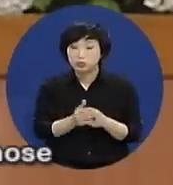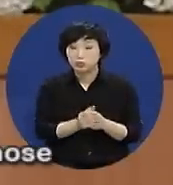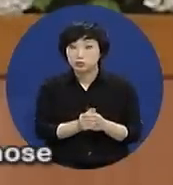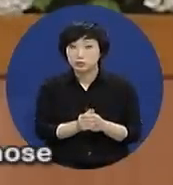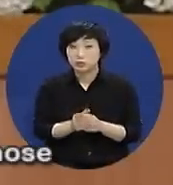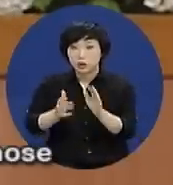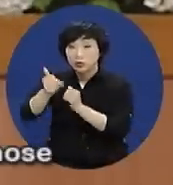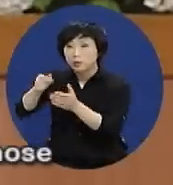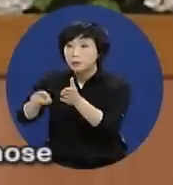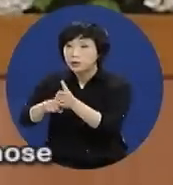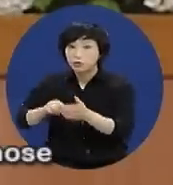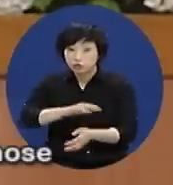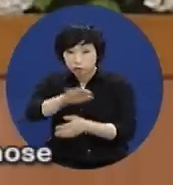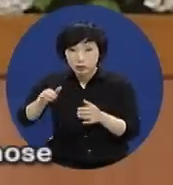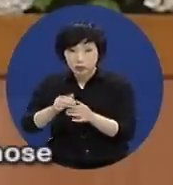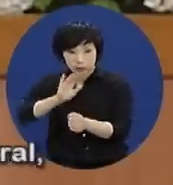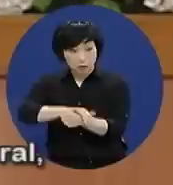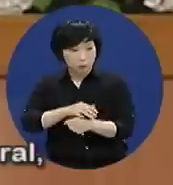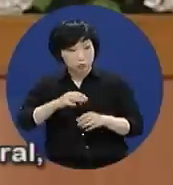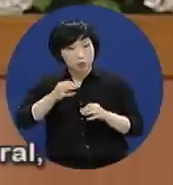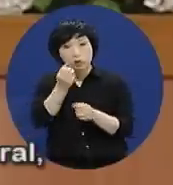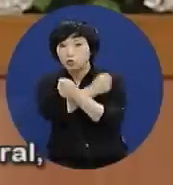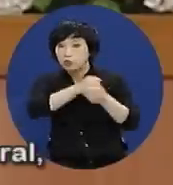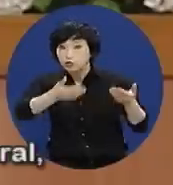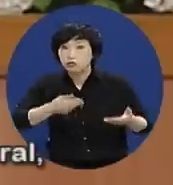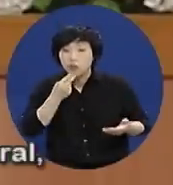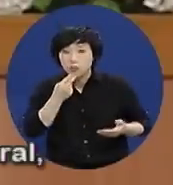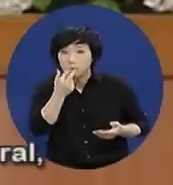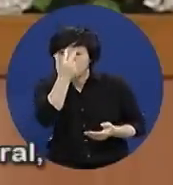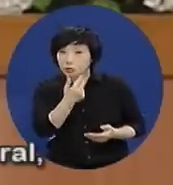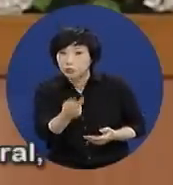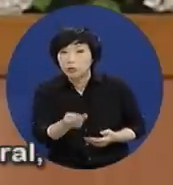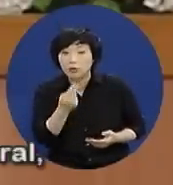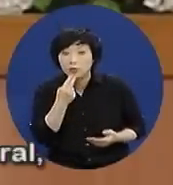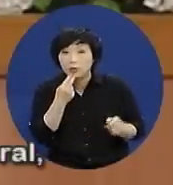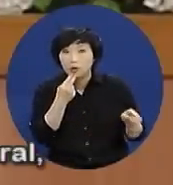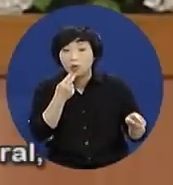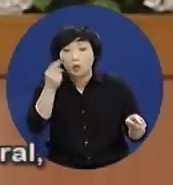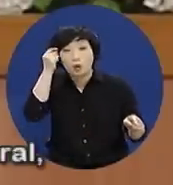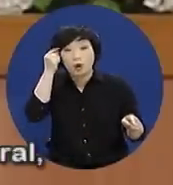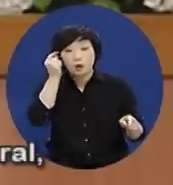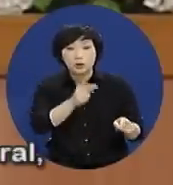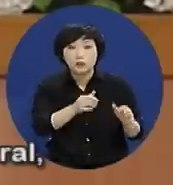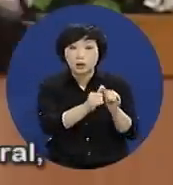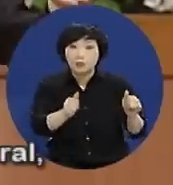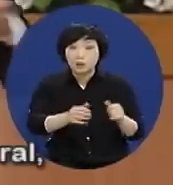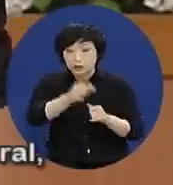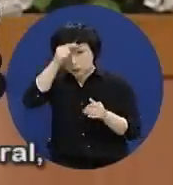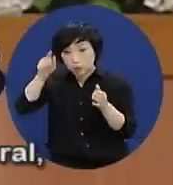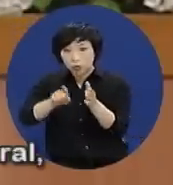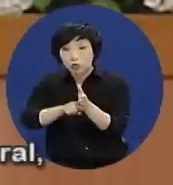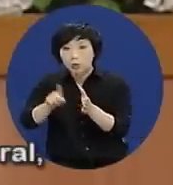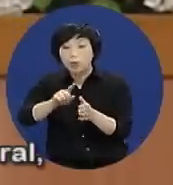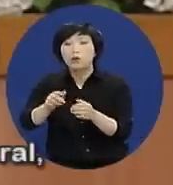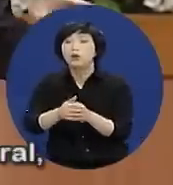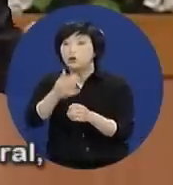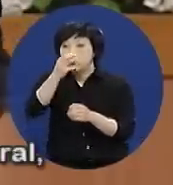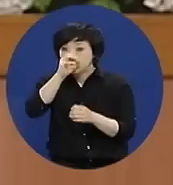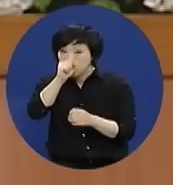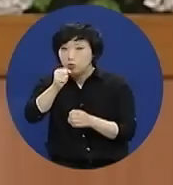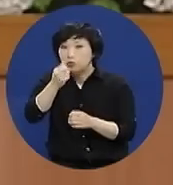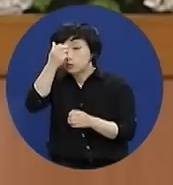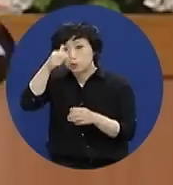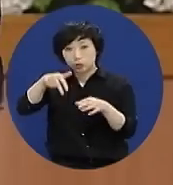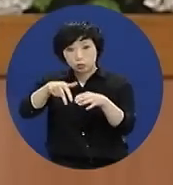ください世の人たちもイエスを信じる人たちの誤ちは許せないこれは彼らがキリスト教